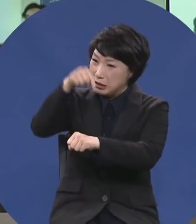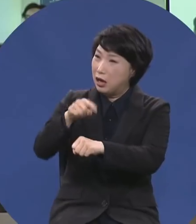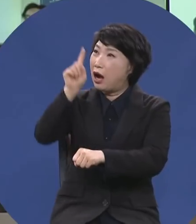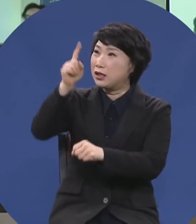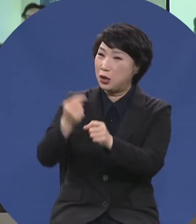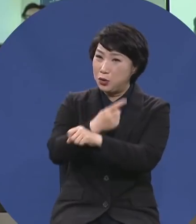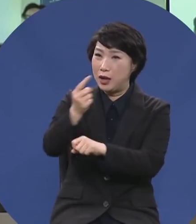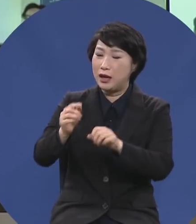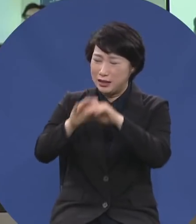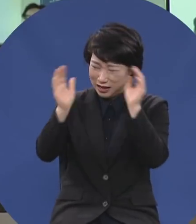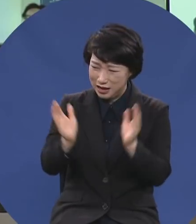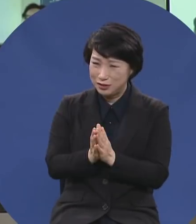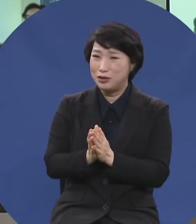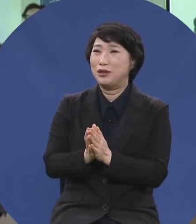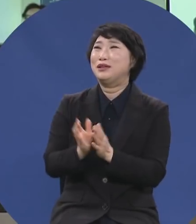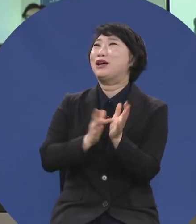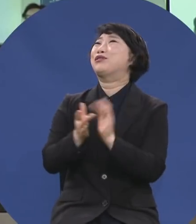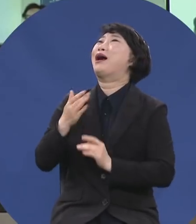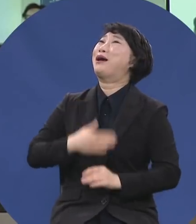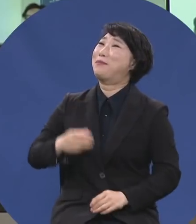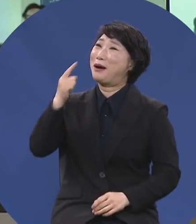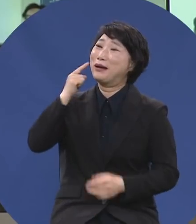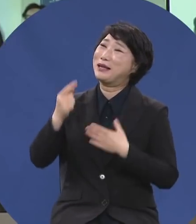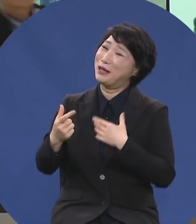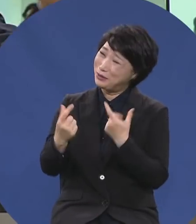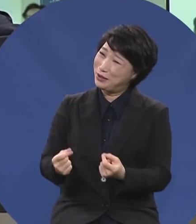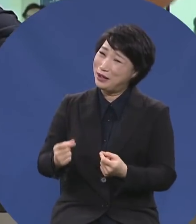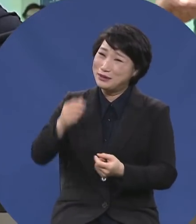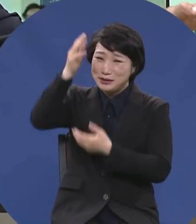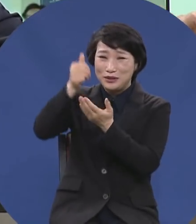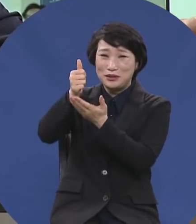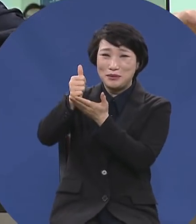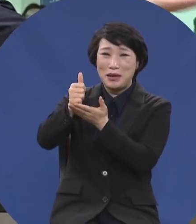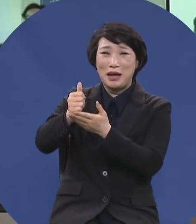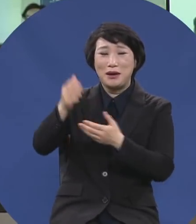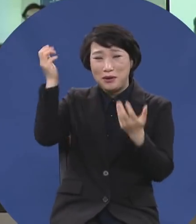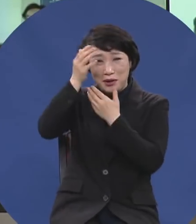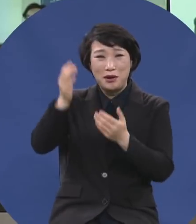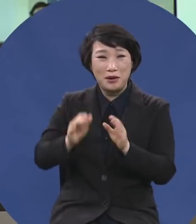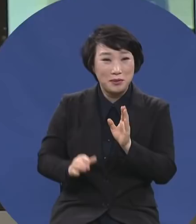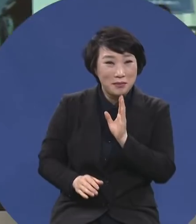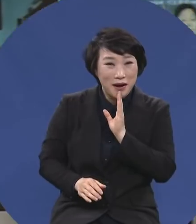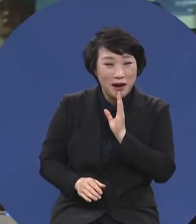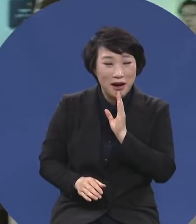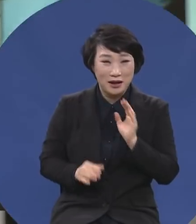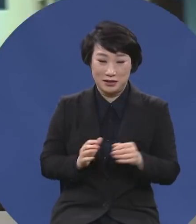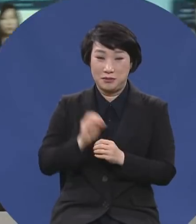예수를 알면 나처럼 미친다는 거예요. 성령의 사람이 하는 일을 육의 사람은 전혀 모릅니다.